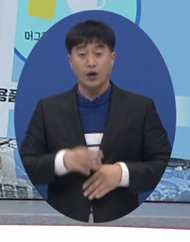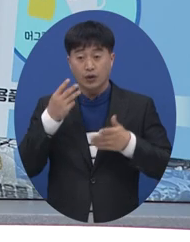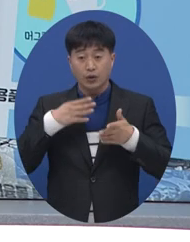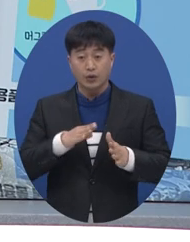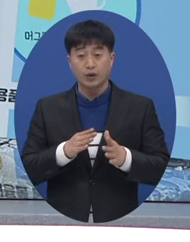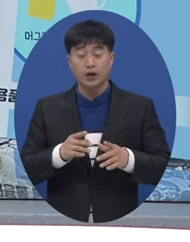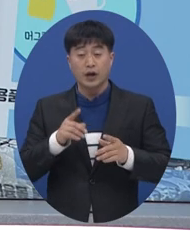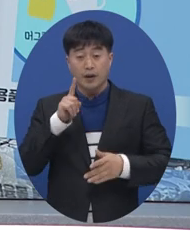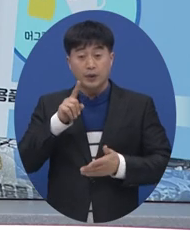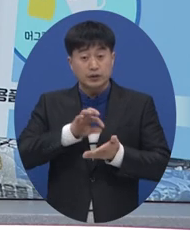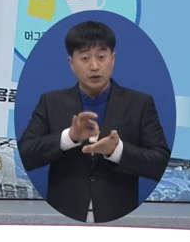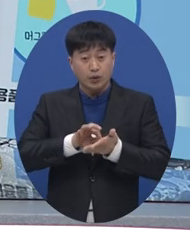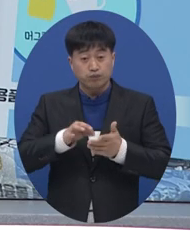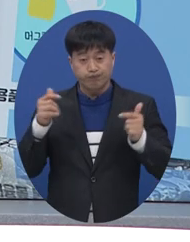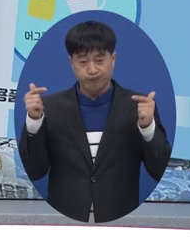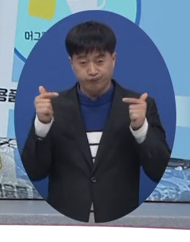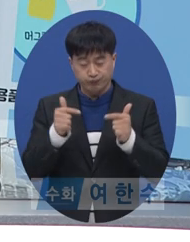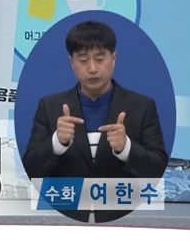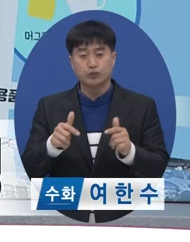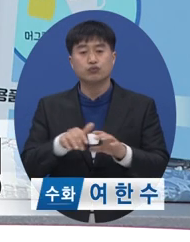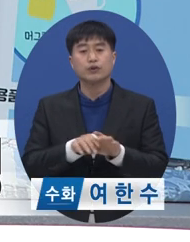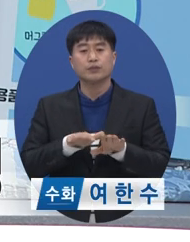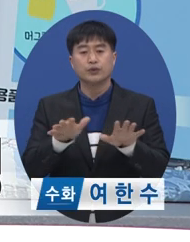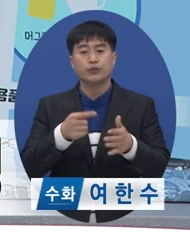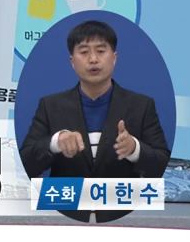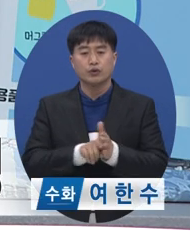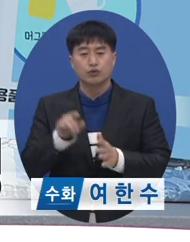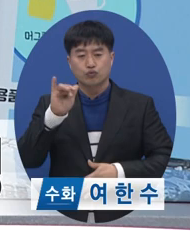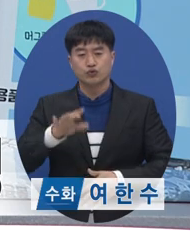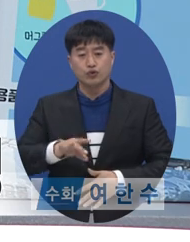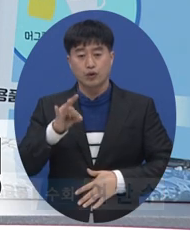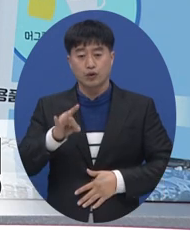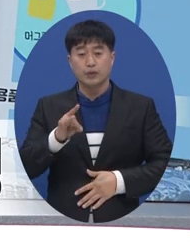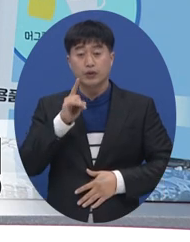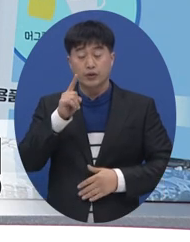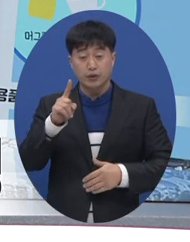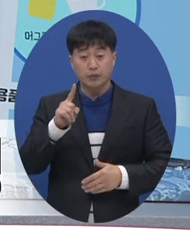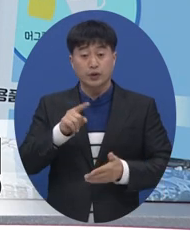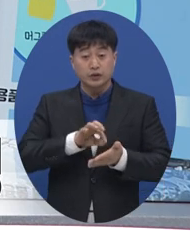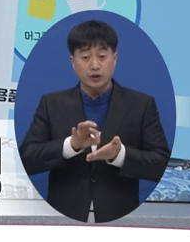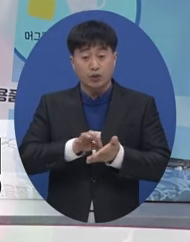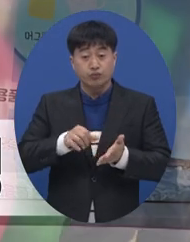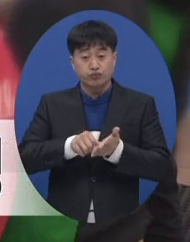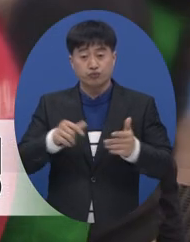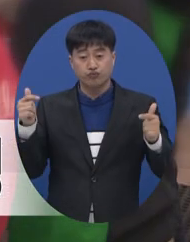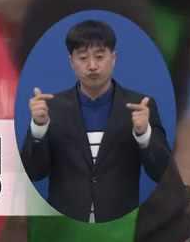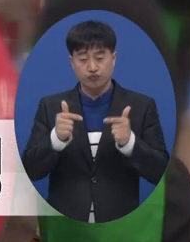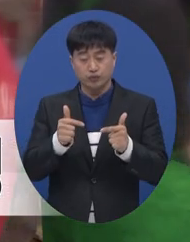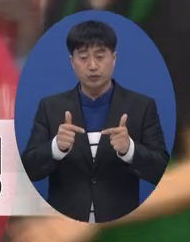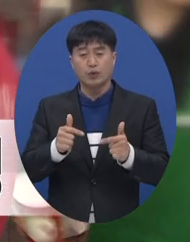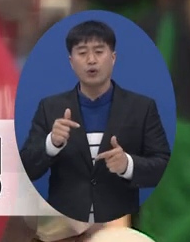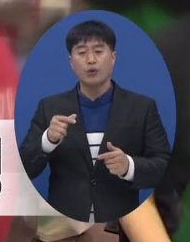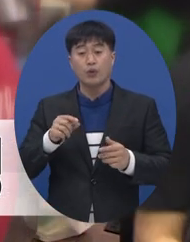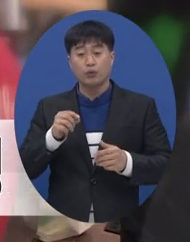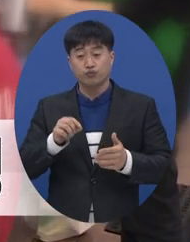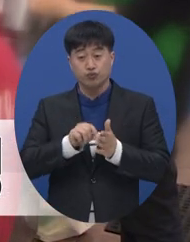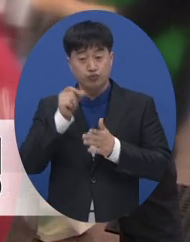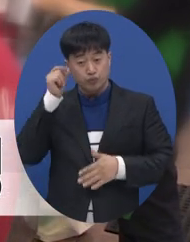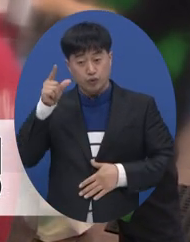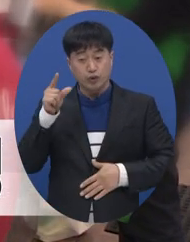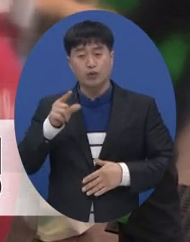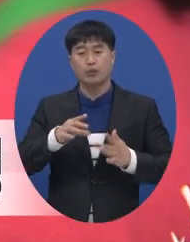경우들은 일회용품 사용 줄이기 문화 확산을 위해 전후 최초로 일회용품 줄이기 앞장서는 없어 를 환경 우수 없어 로 선정 하기로